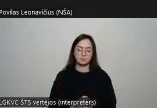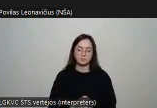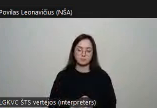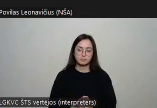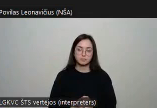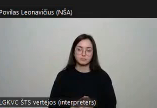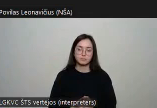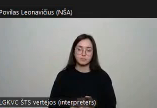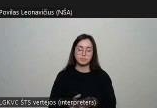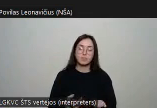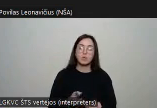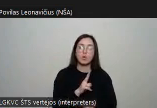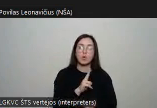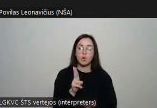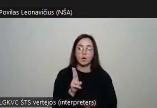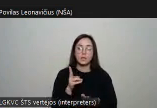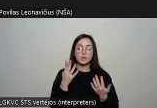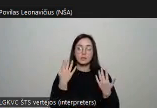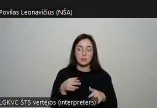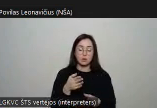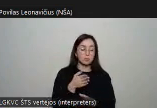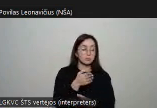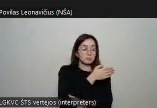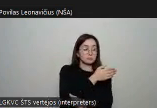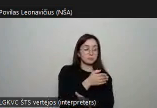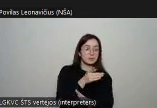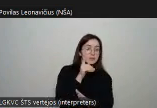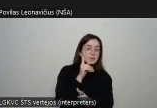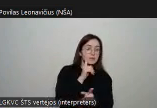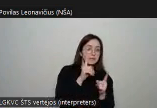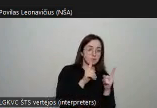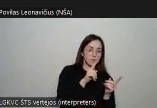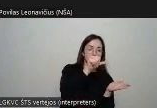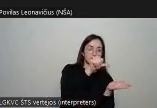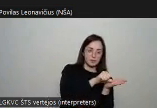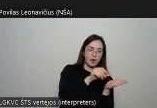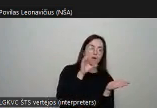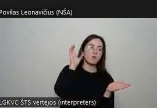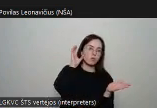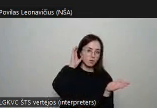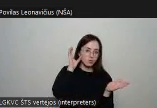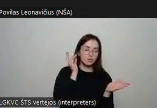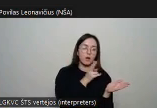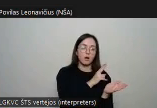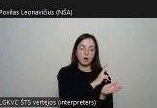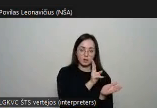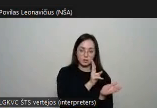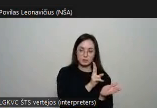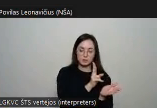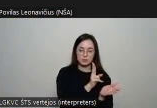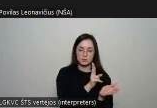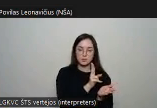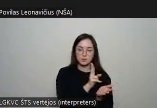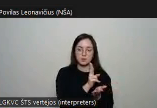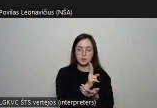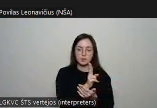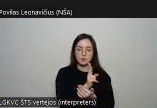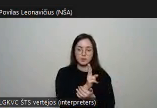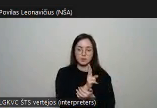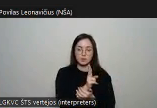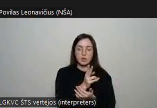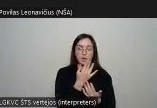tie, kurie jau yra klausę ir dalyvavę ankstesnėse internetinėse seminaruose,